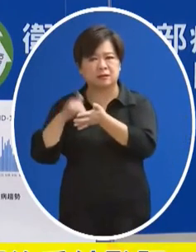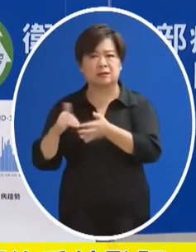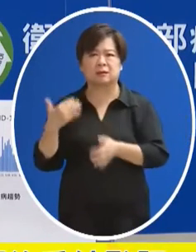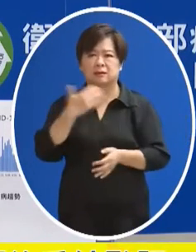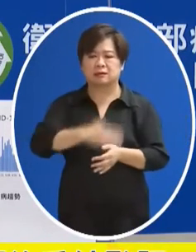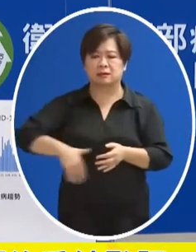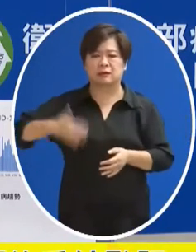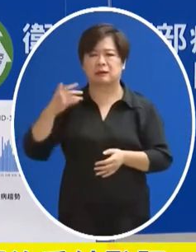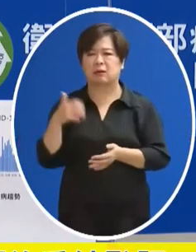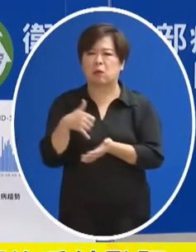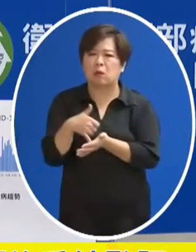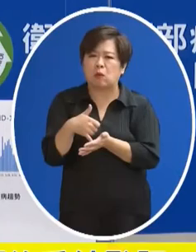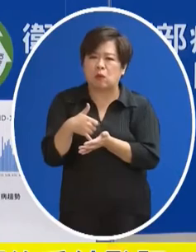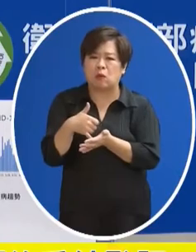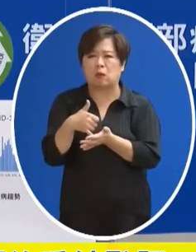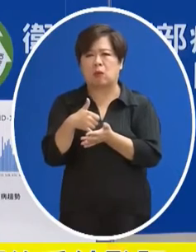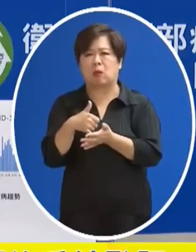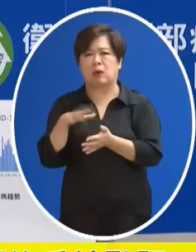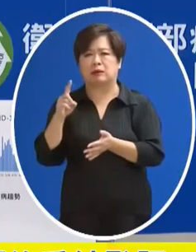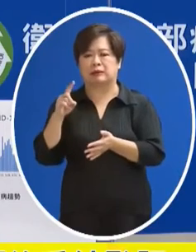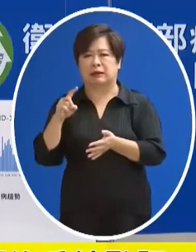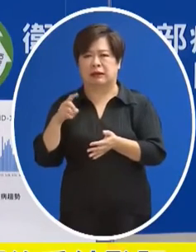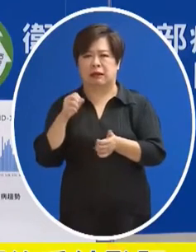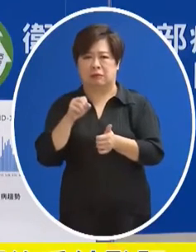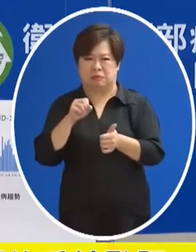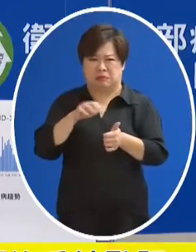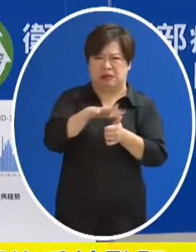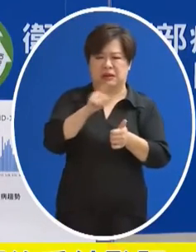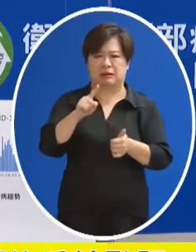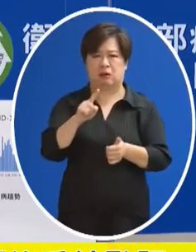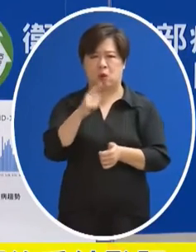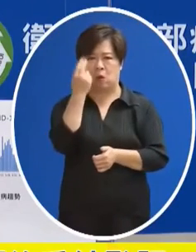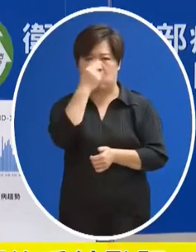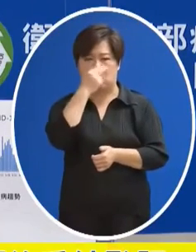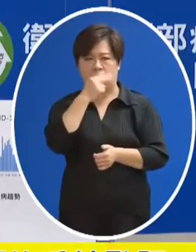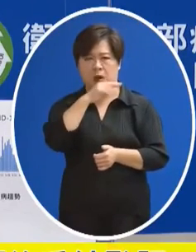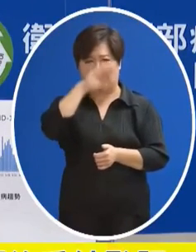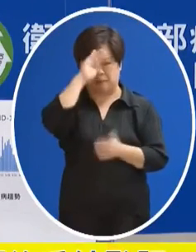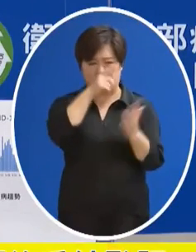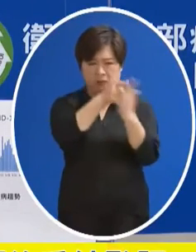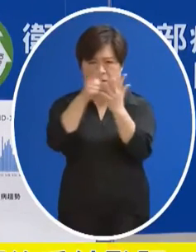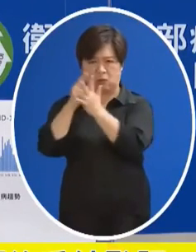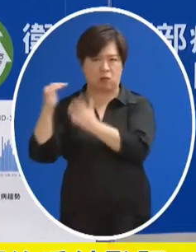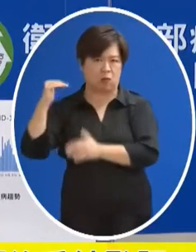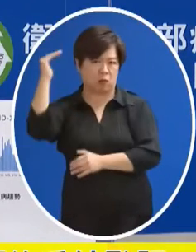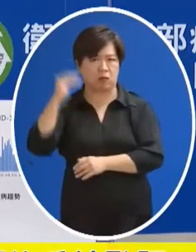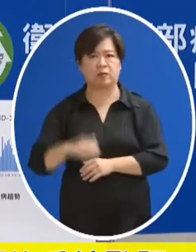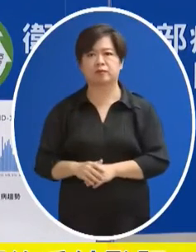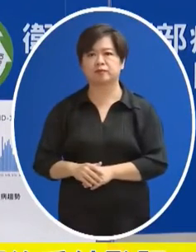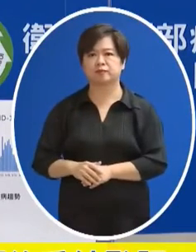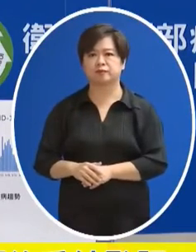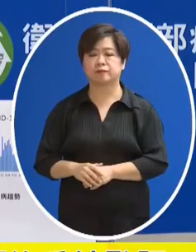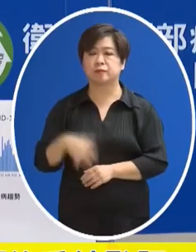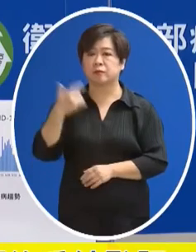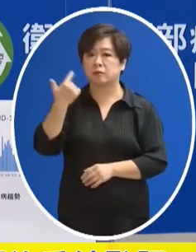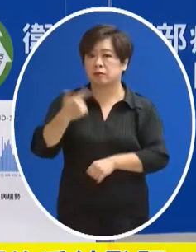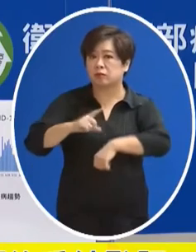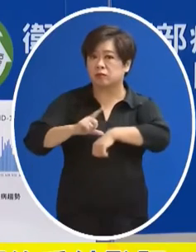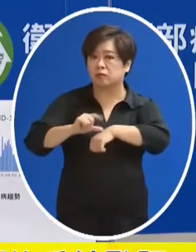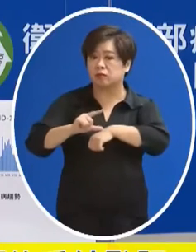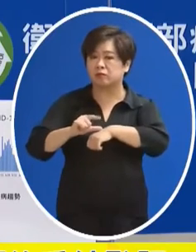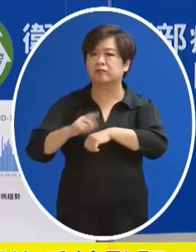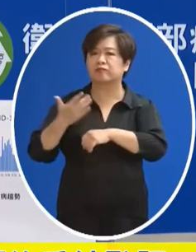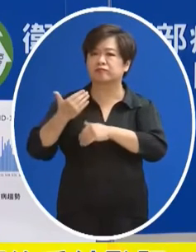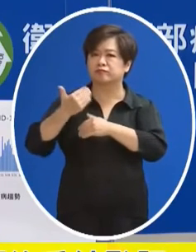身体抵抗弱的哈，就是攻击的比较厉害，所以确诊哈相对的高。好，那随着时间慢